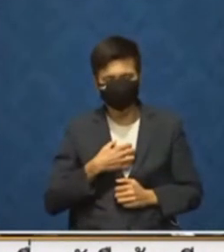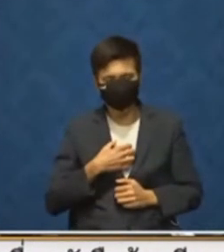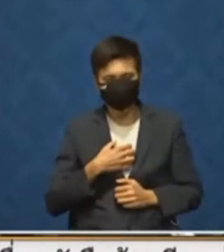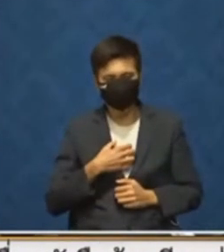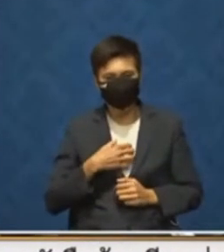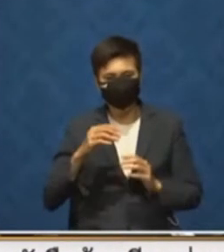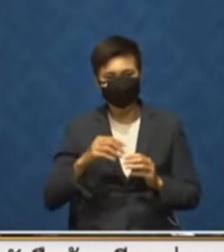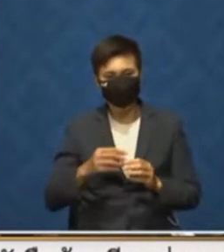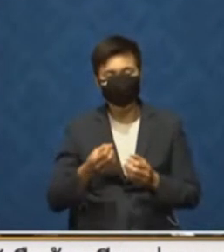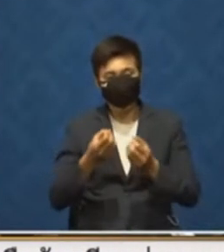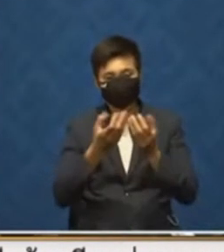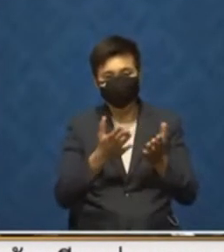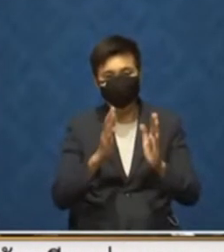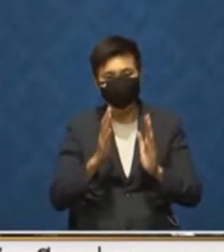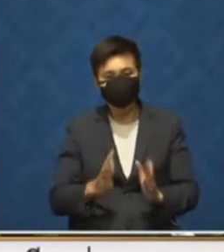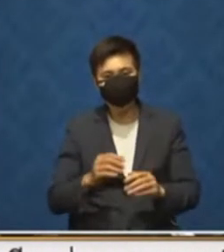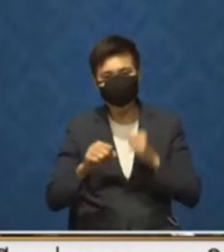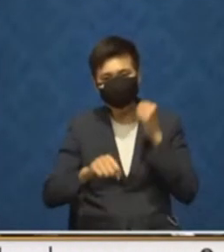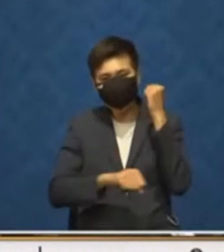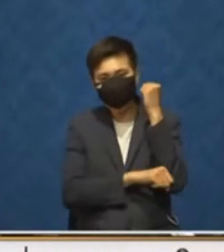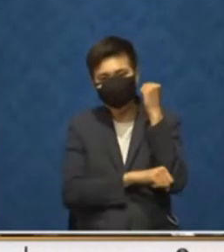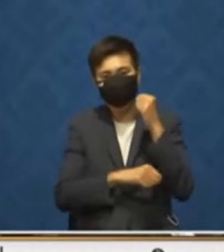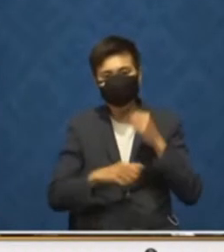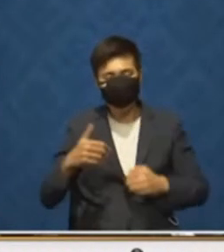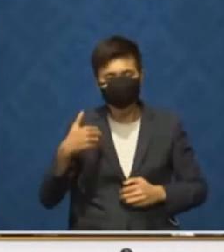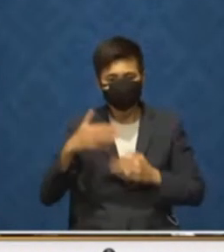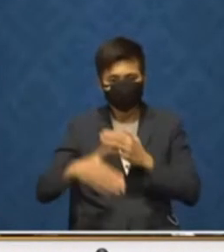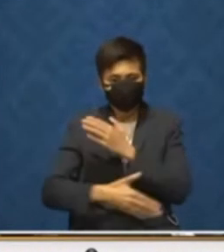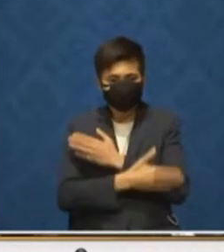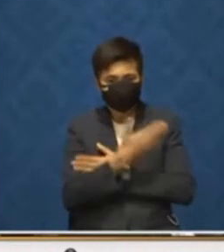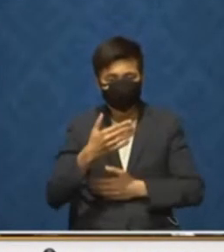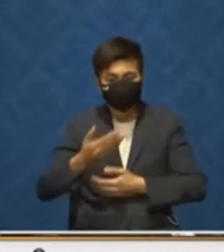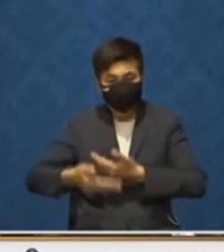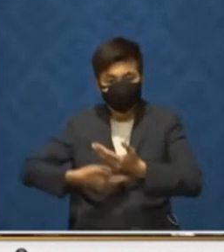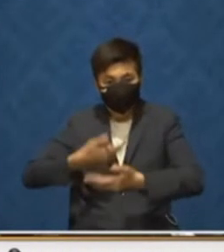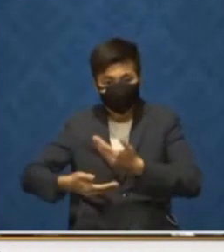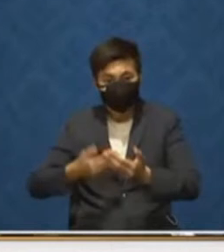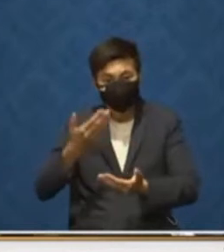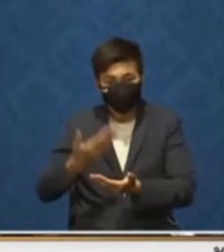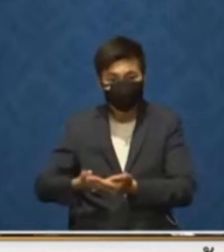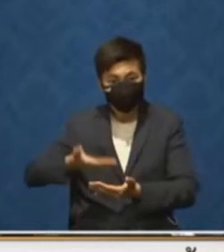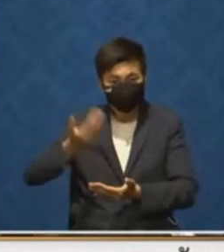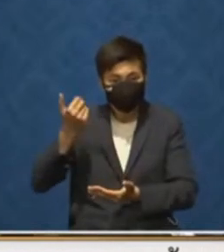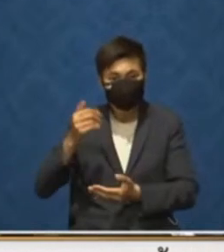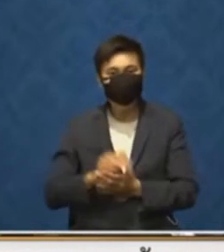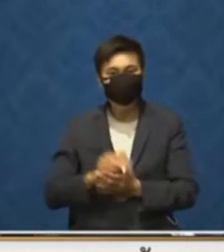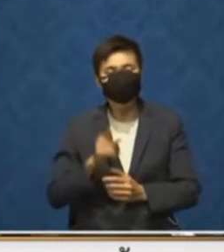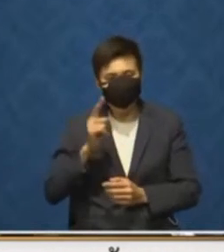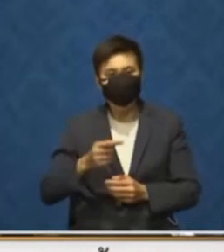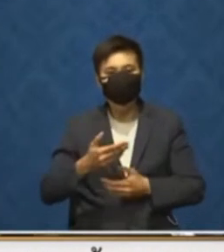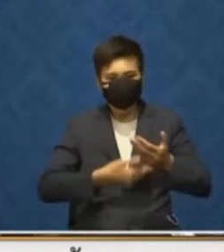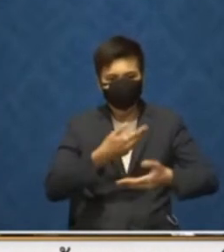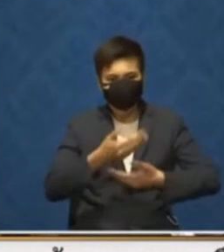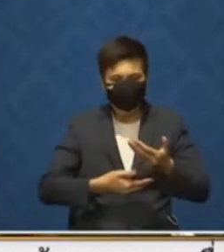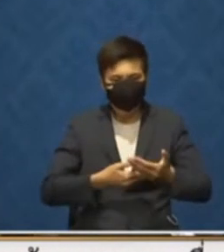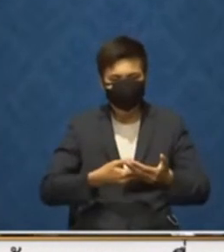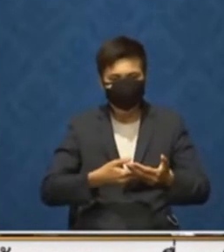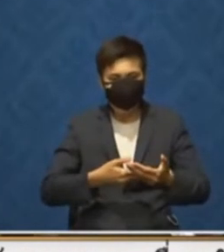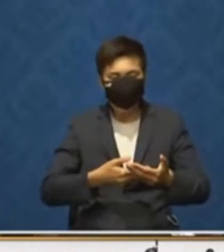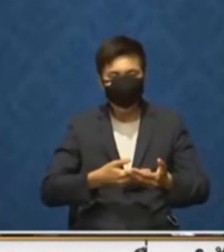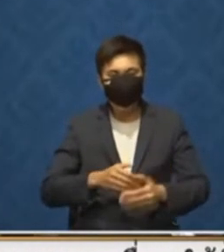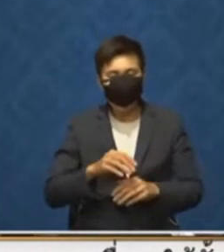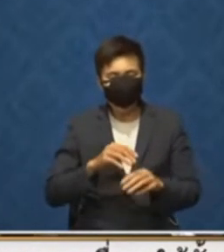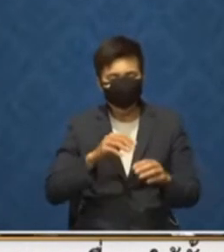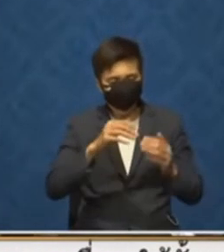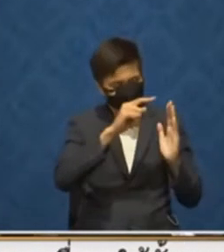คนยากคนจน Vโอกาสจะขายร่ำรวยได้เนี่ยก็น่าจะต้องทำการค้าผ่านชายแดนซึ่งเรามีจุดผ่านแดนอยู่ใน